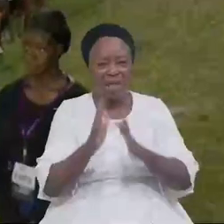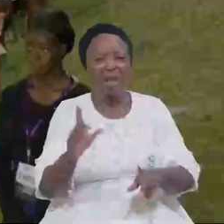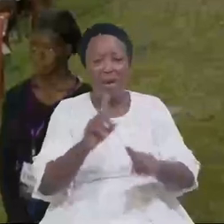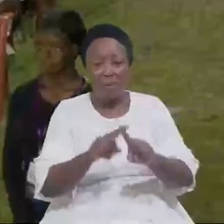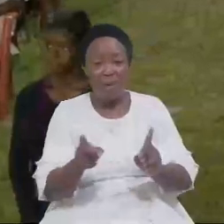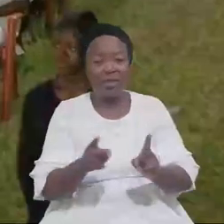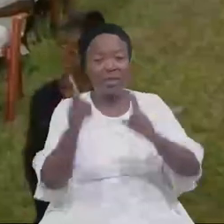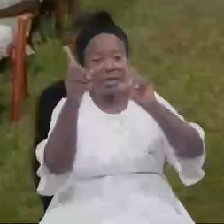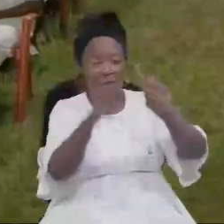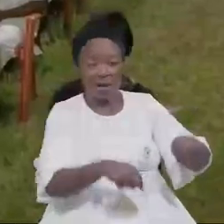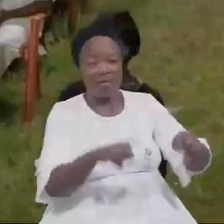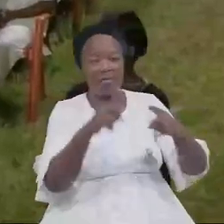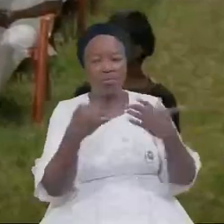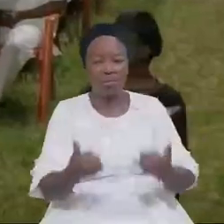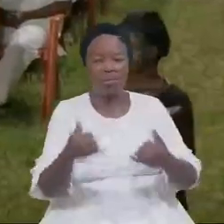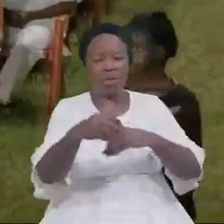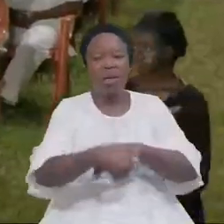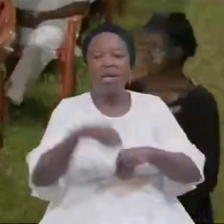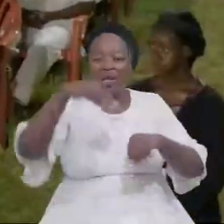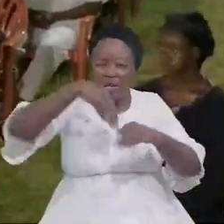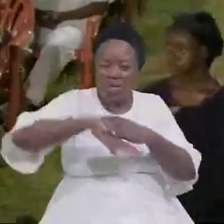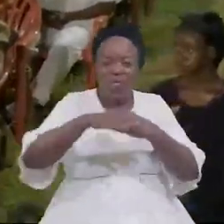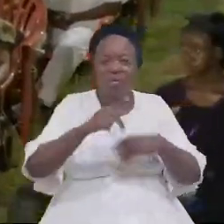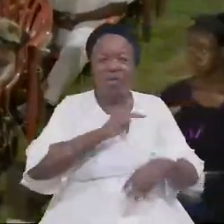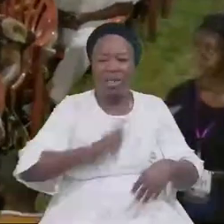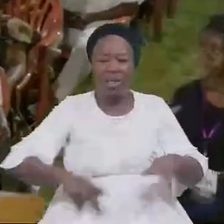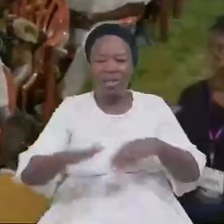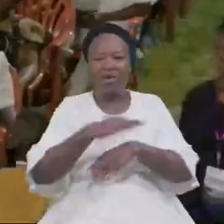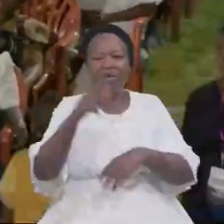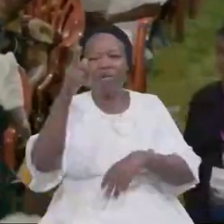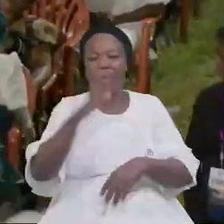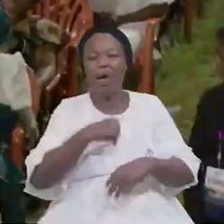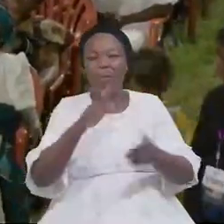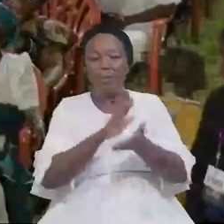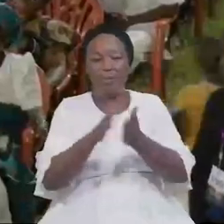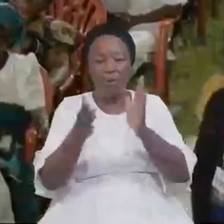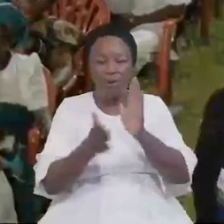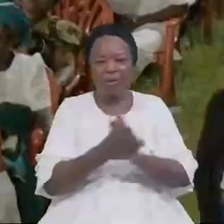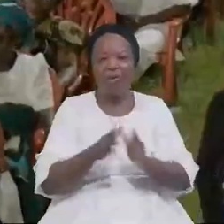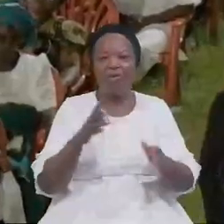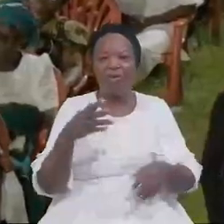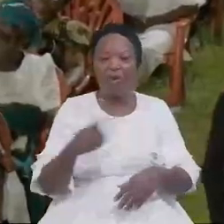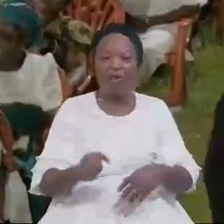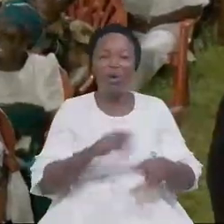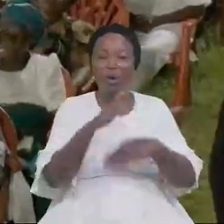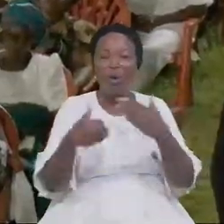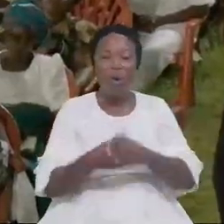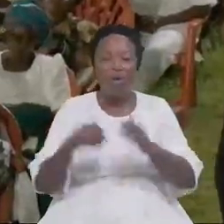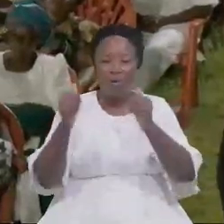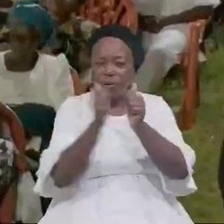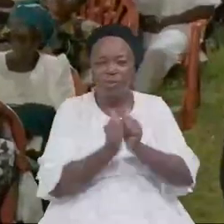quartier chrétien, mais venez ce soir au royaume de Dieu et devenez un